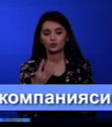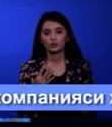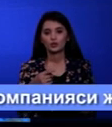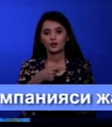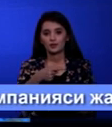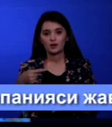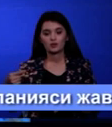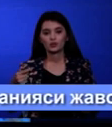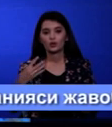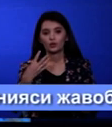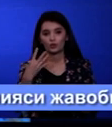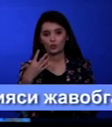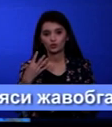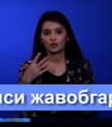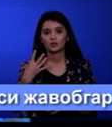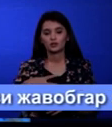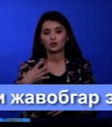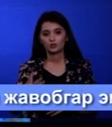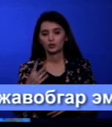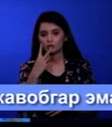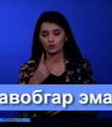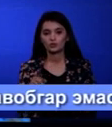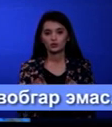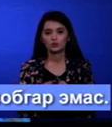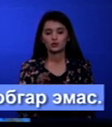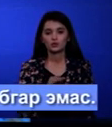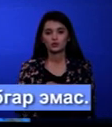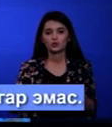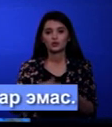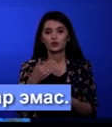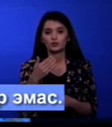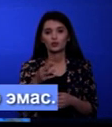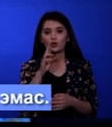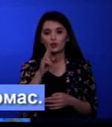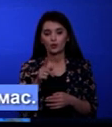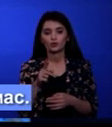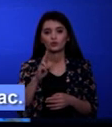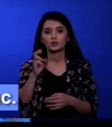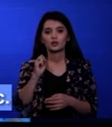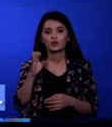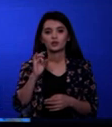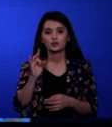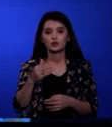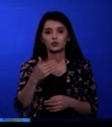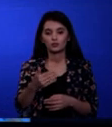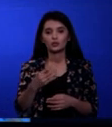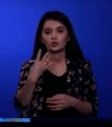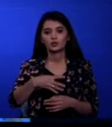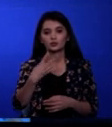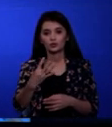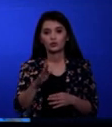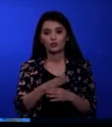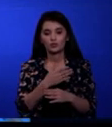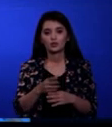Kasr ko'rinishida 4 dan 44 ko'rinishida yoziladi. Bu esa noto'g'ri kasr. Biz 44 ni 4